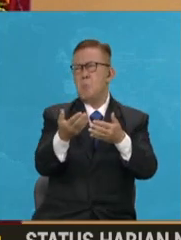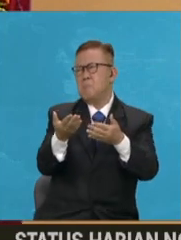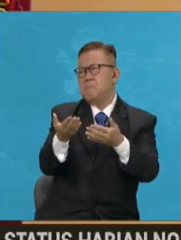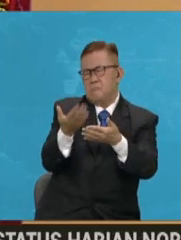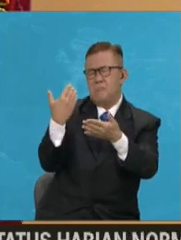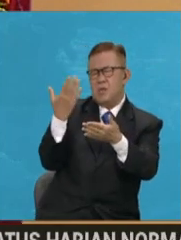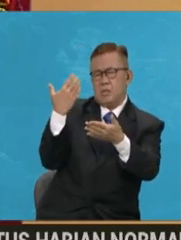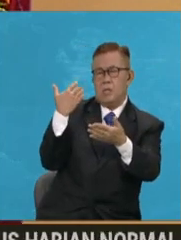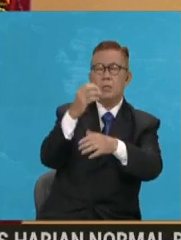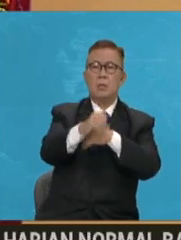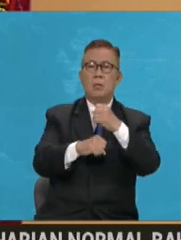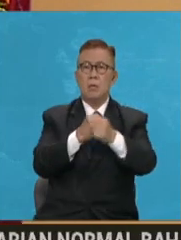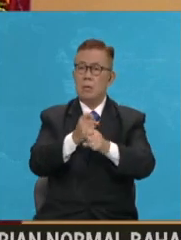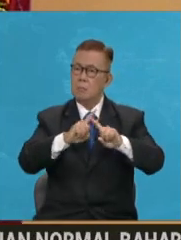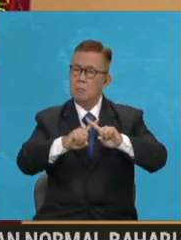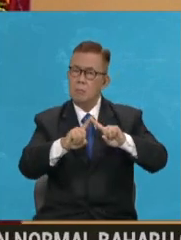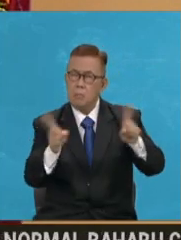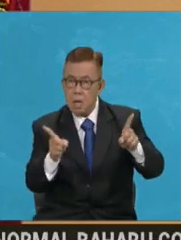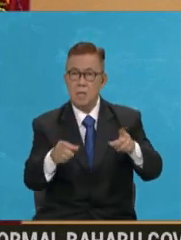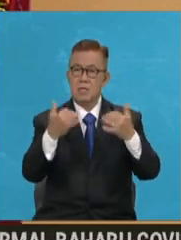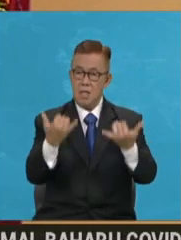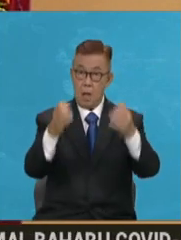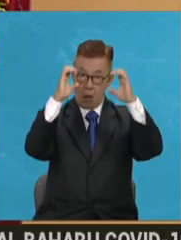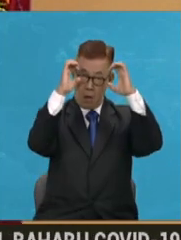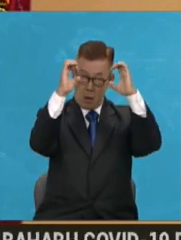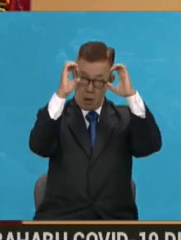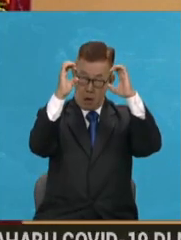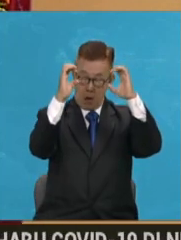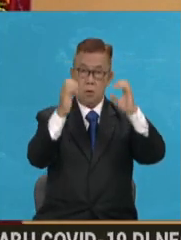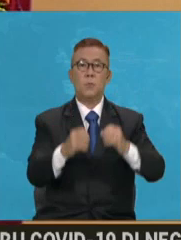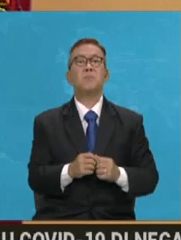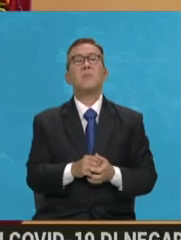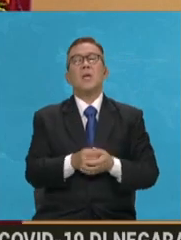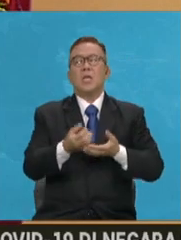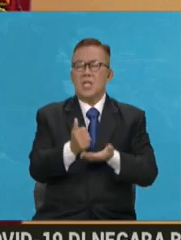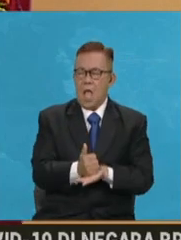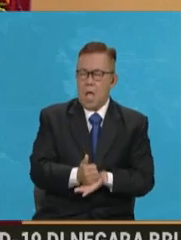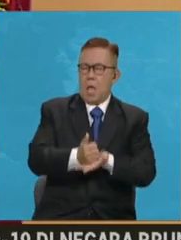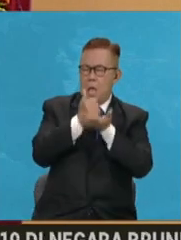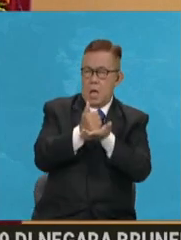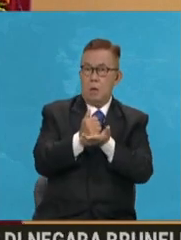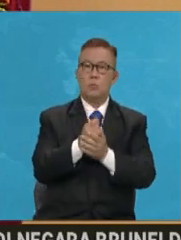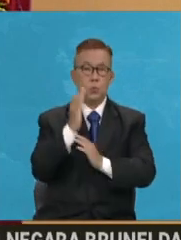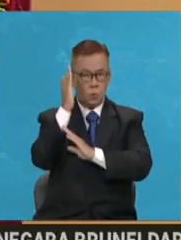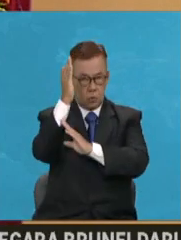Kementerian Pendidikan telah membangun dan berjaya mentabir kajian pembelajaran pelajar